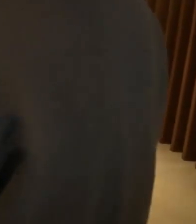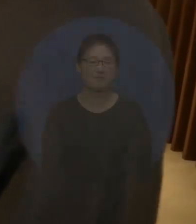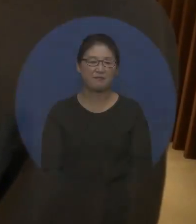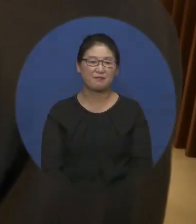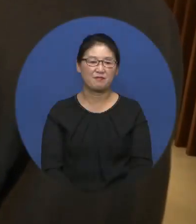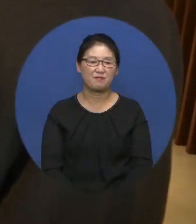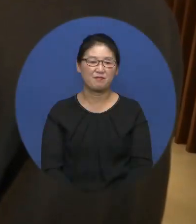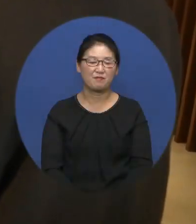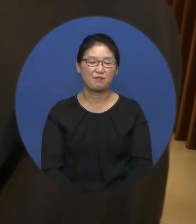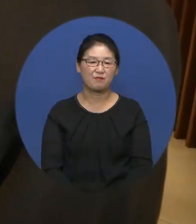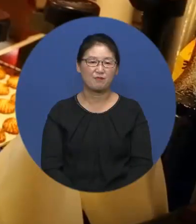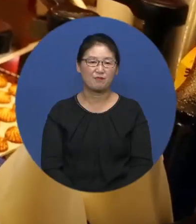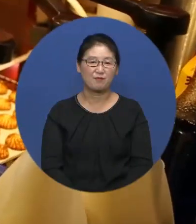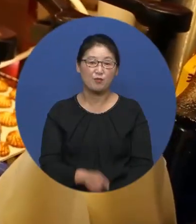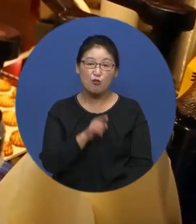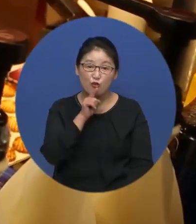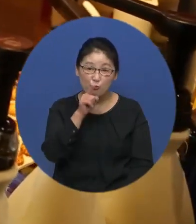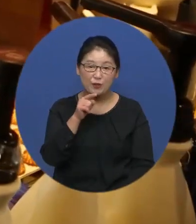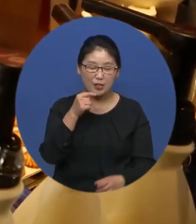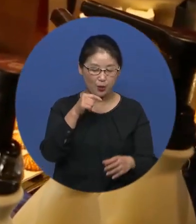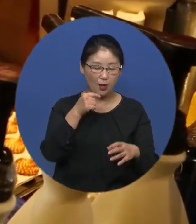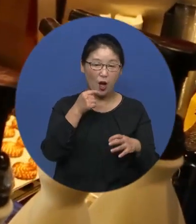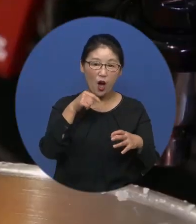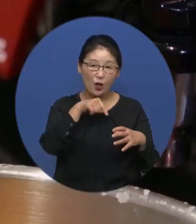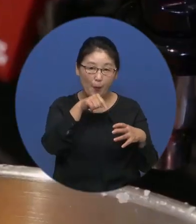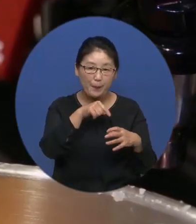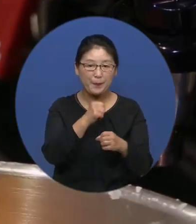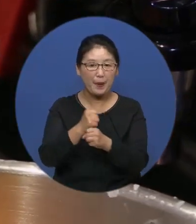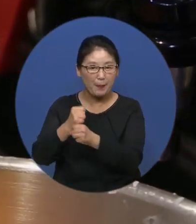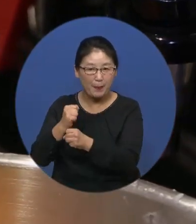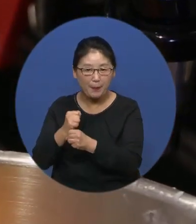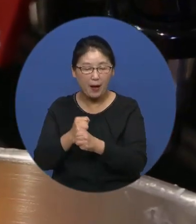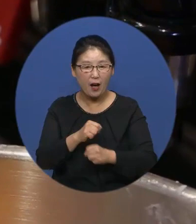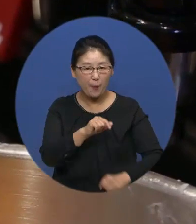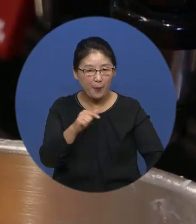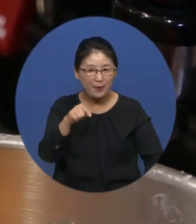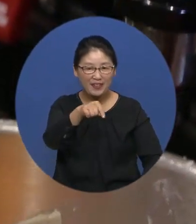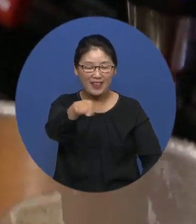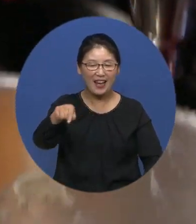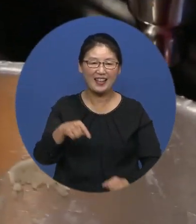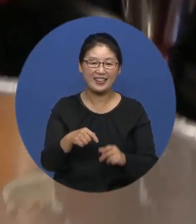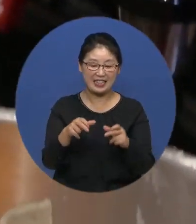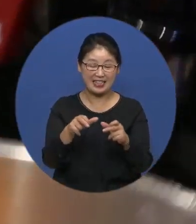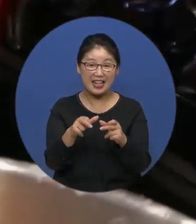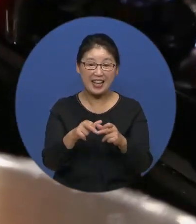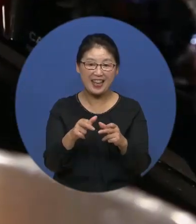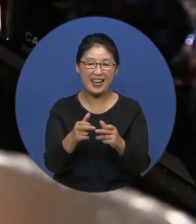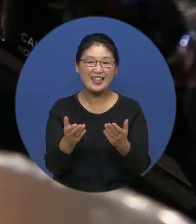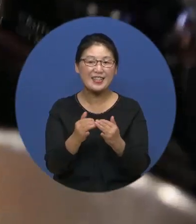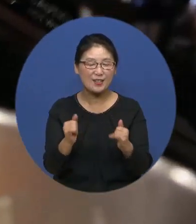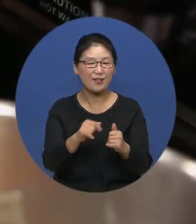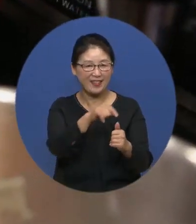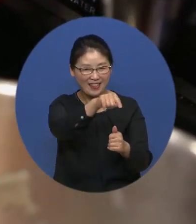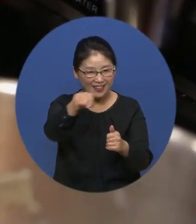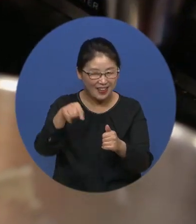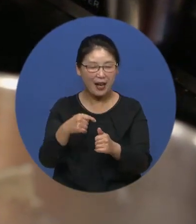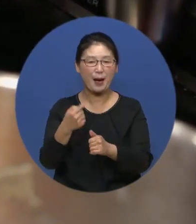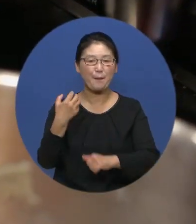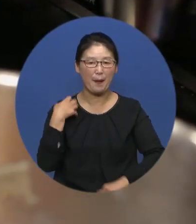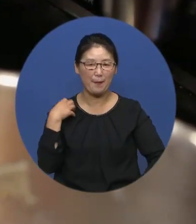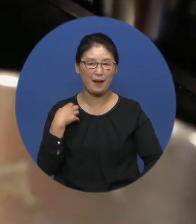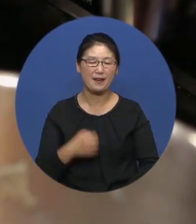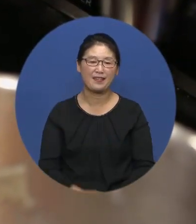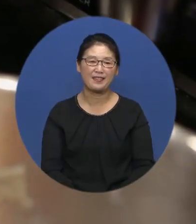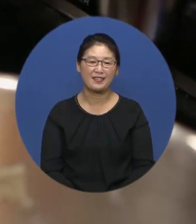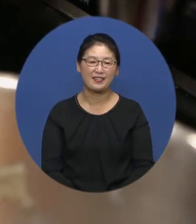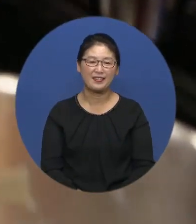주문을 받는 일부터 커피 만드는 일까지 어느 하나 장애인 직원들의 손을 거치지 않는 것이 없었는데요. 여기서